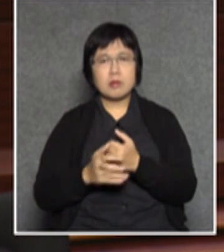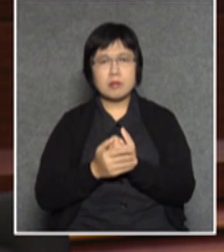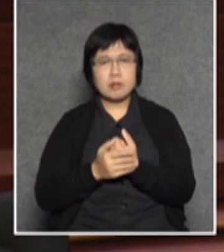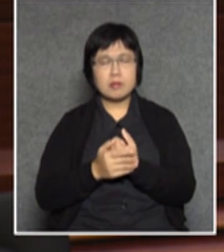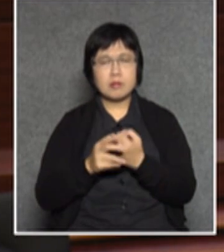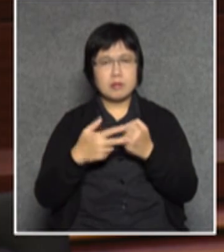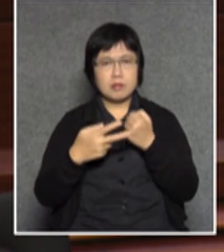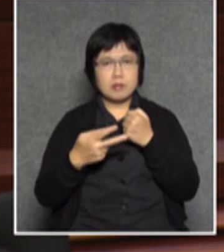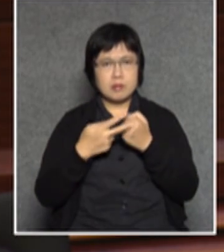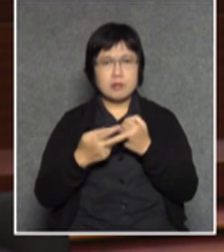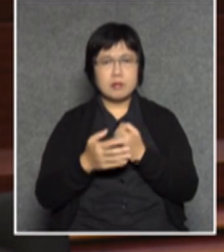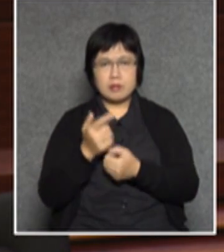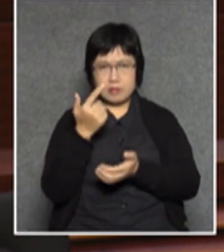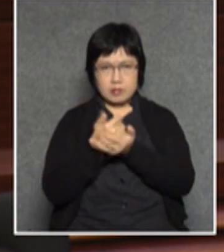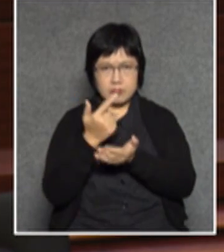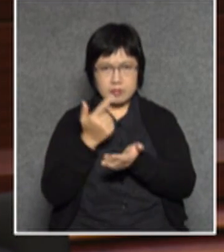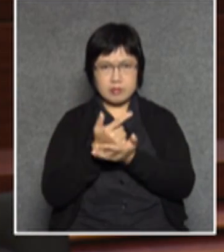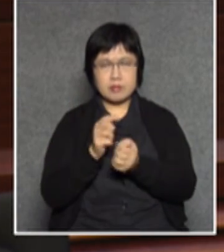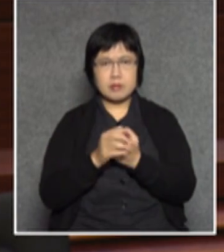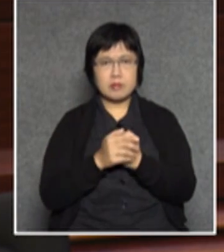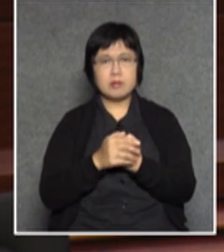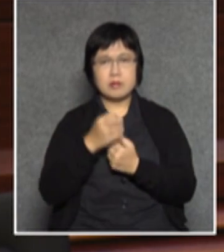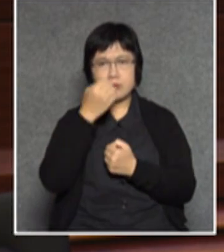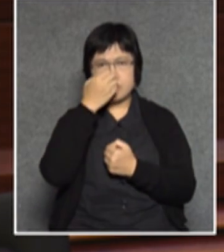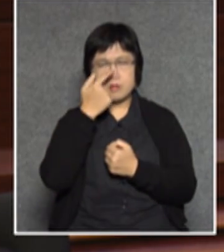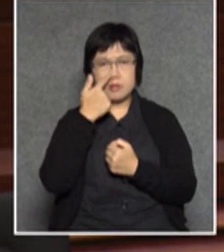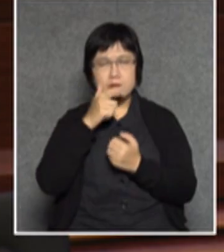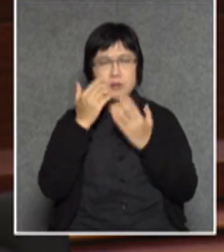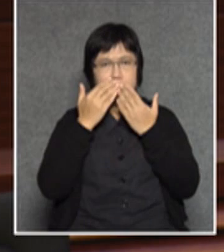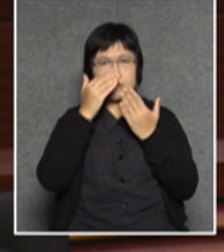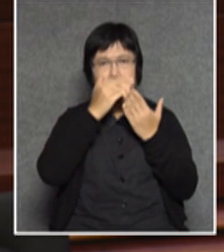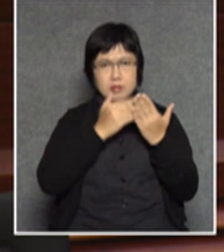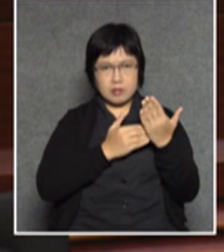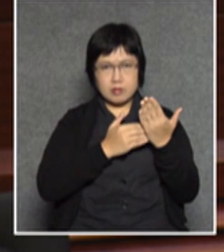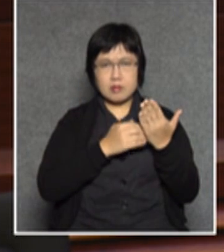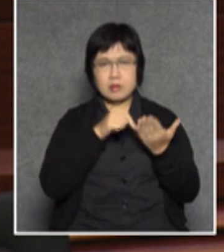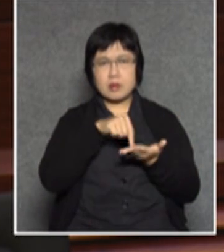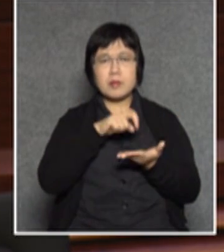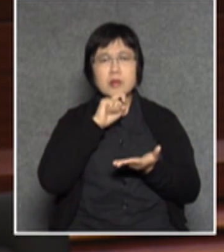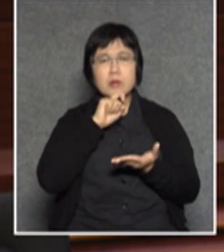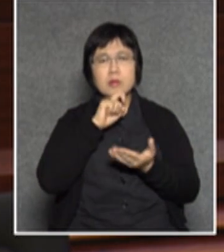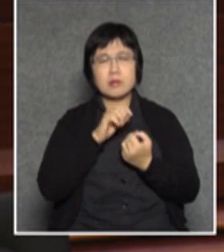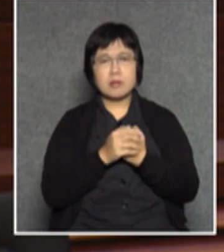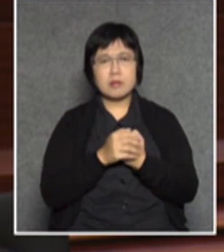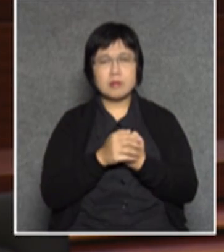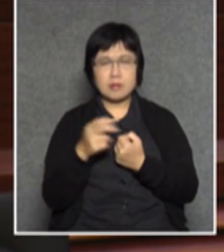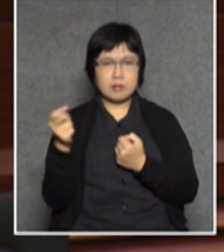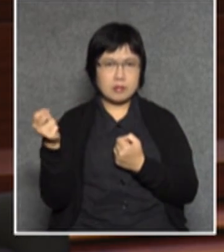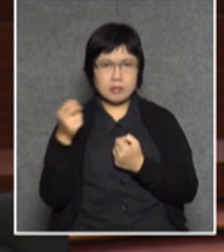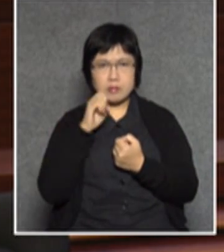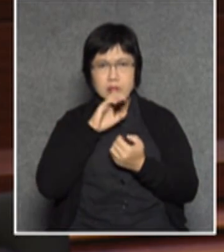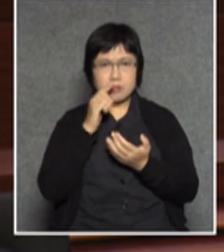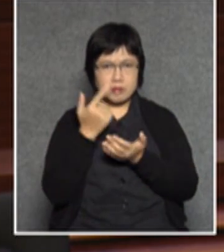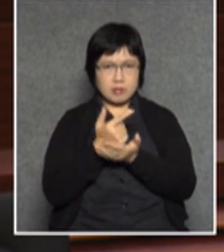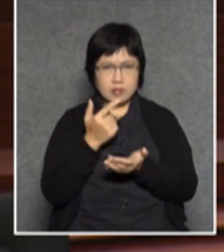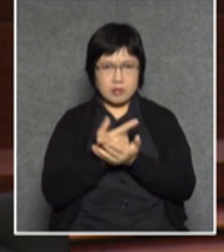的時候，很重要的部分，這個是香港新學制的主要的成分。當然啦，我再強調，我哋啱啱